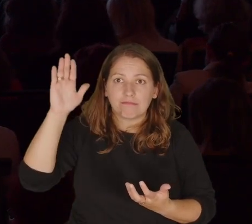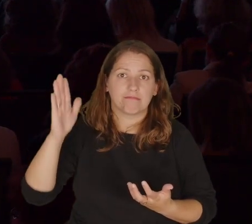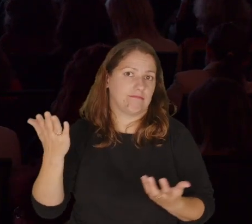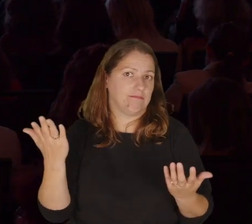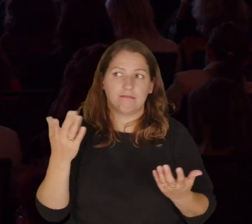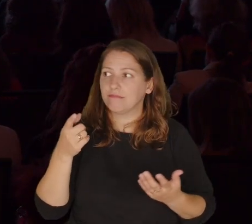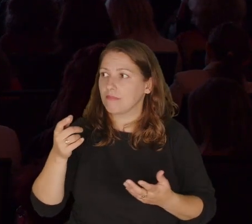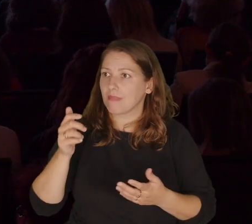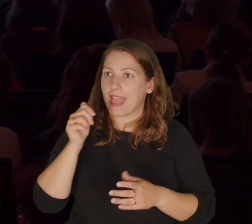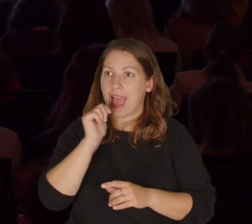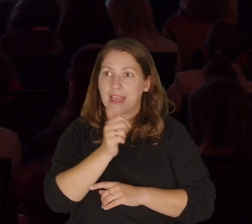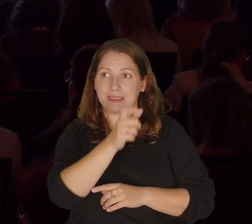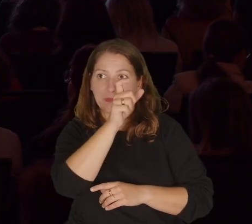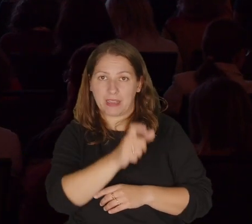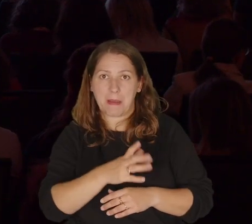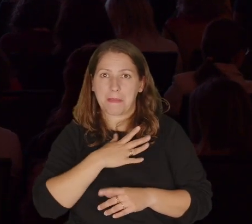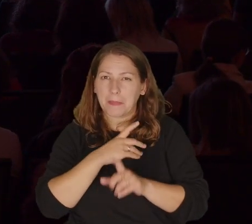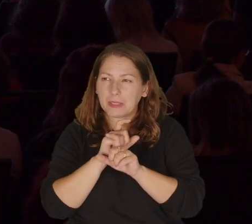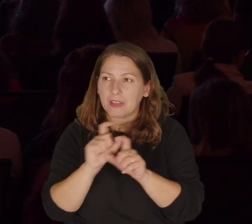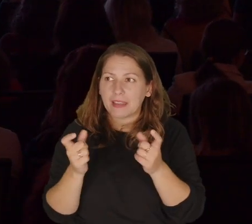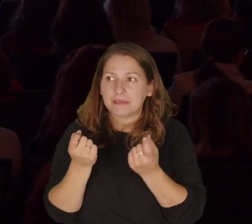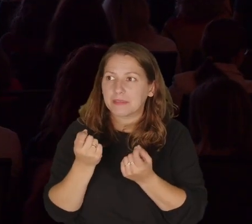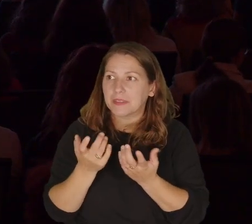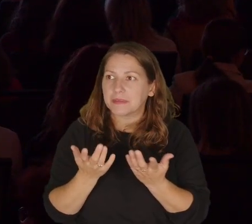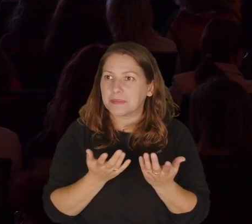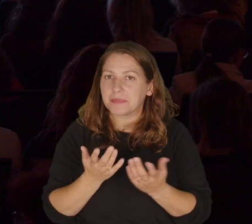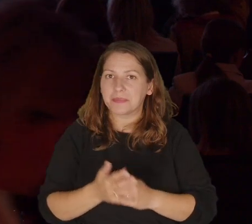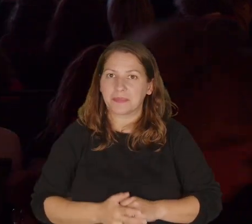naszego eksperta, to mamy czas.